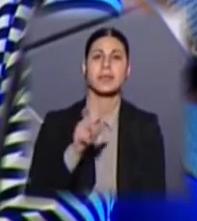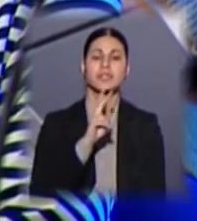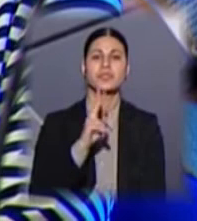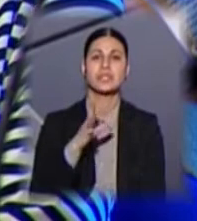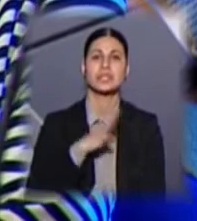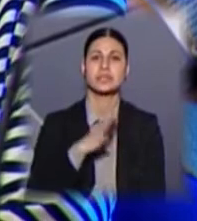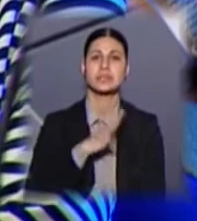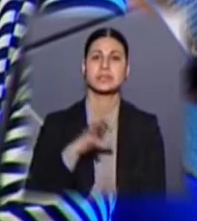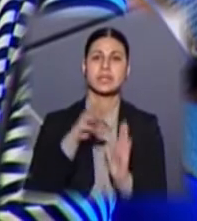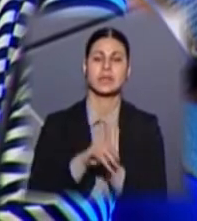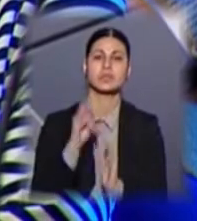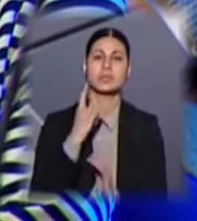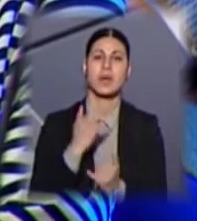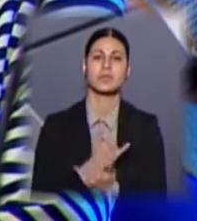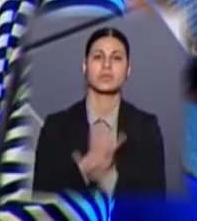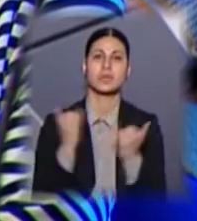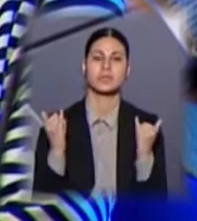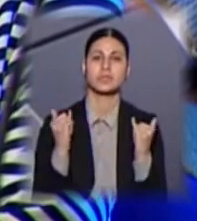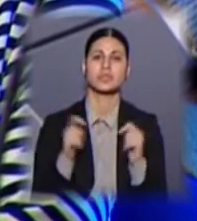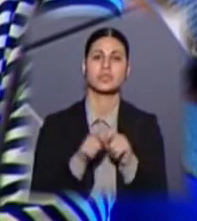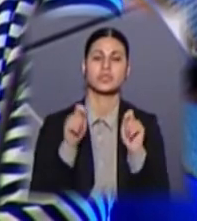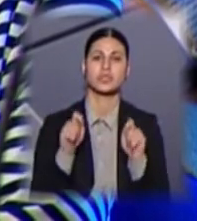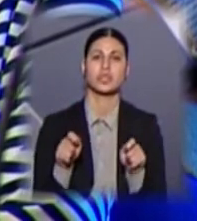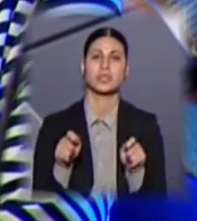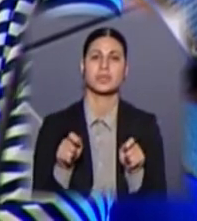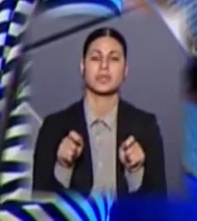საქართველოს ბავშვებისთვის შექმნეს